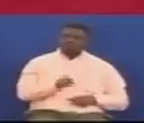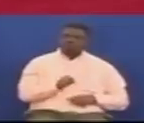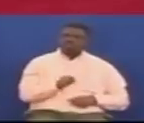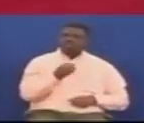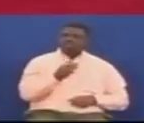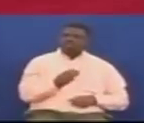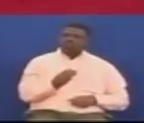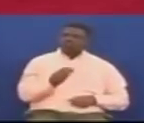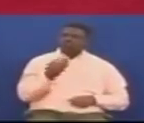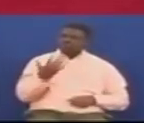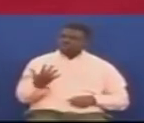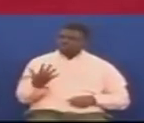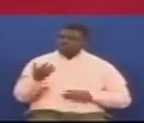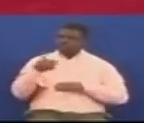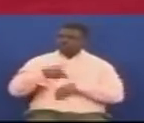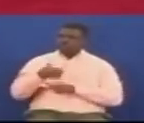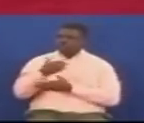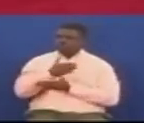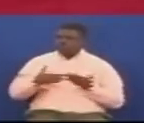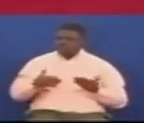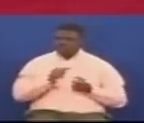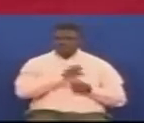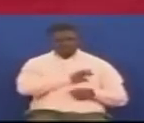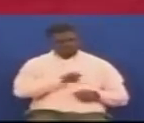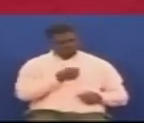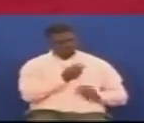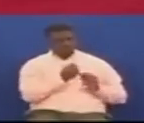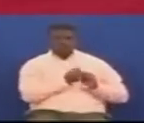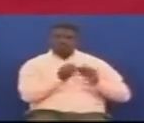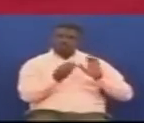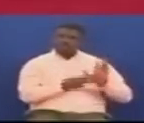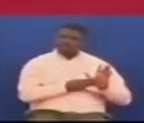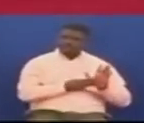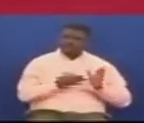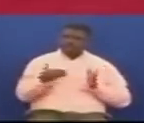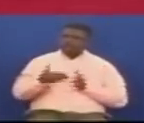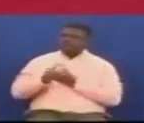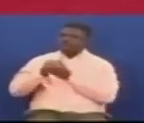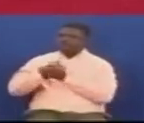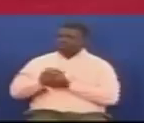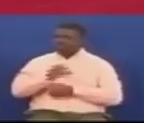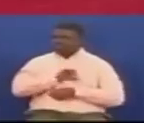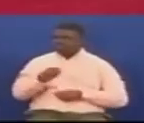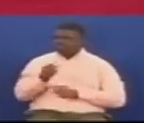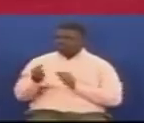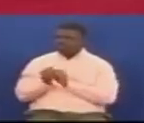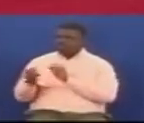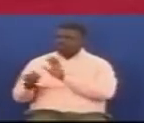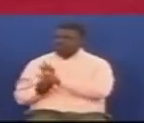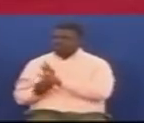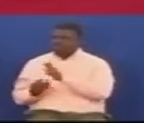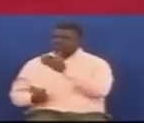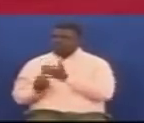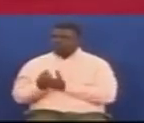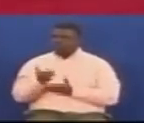17.135% katika kipindi cha Julai 2018 hadi Aprili 2019 kutoka wastani wa